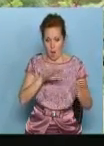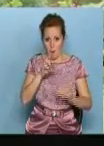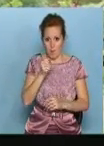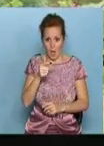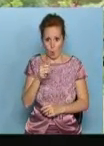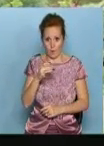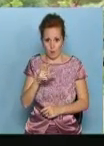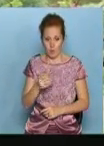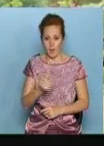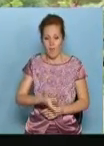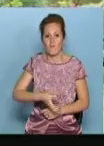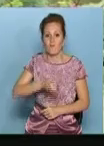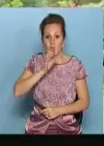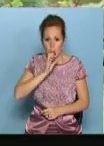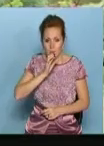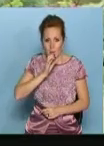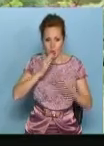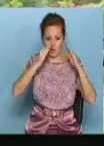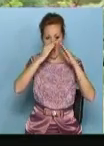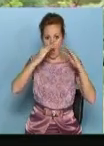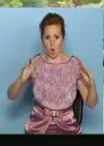на ее верхушке, макушке горы